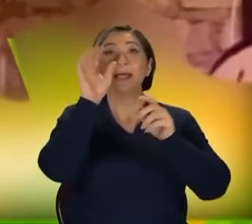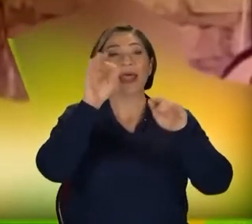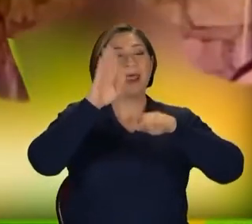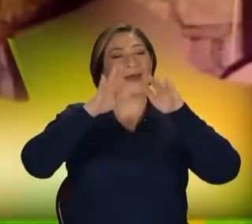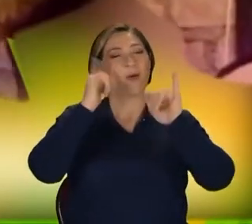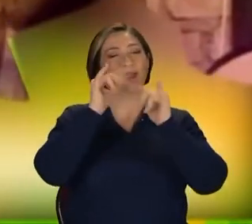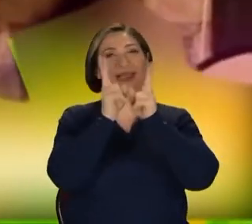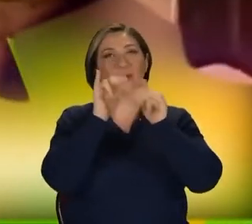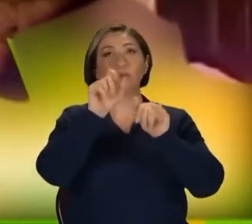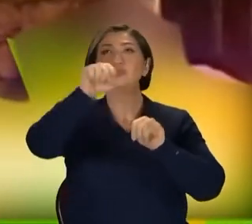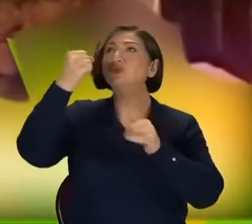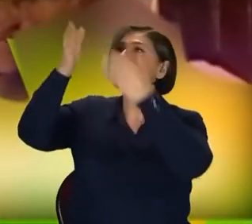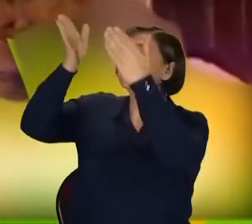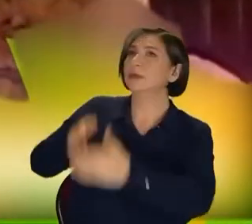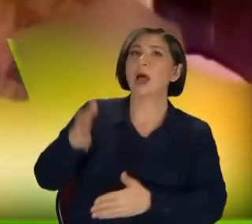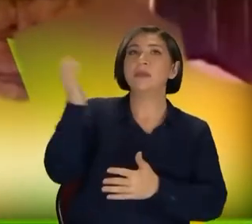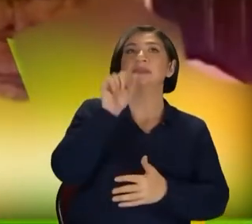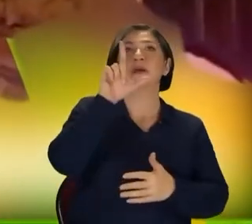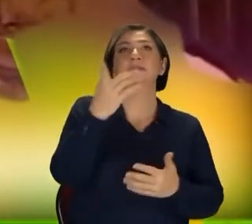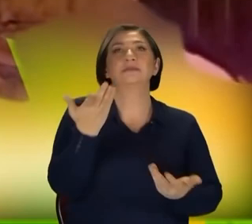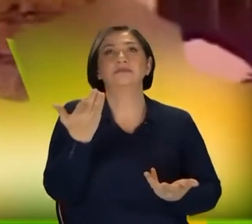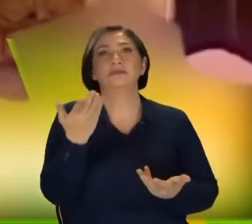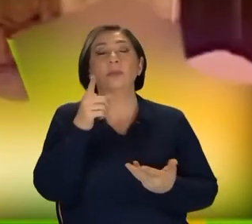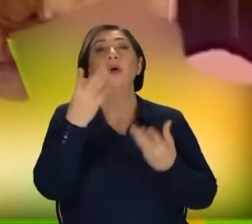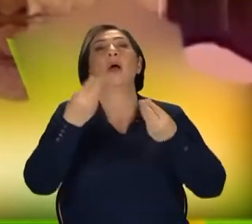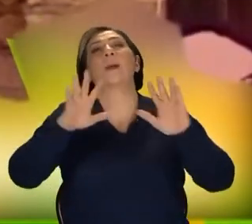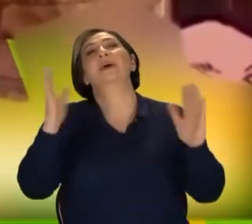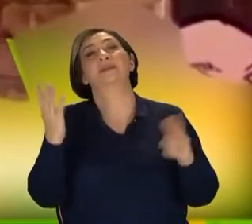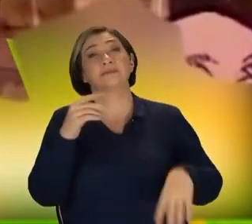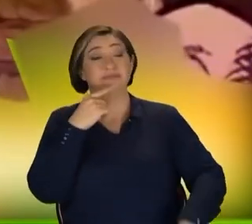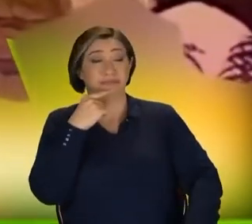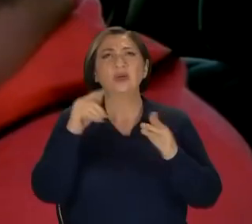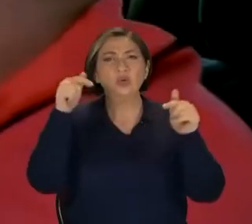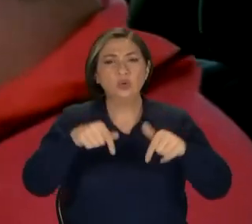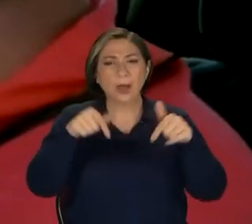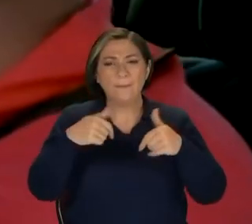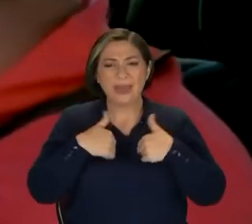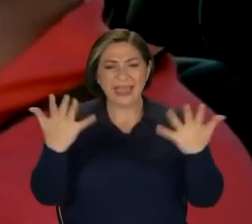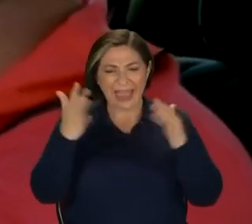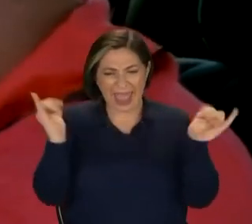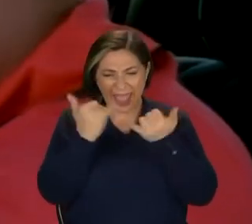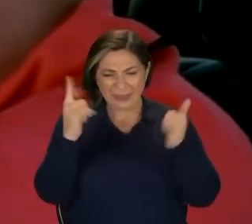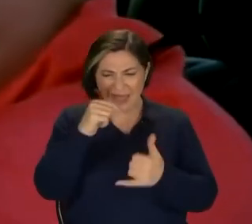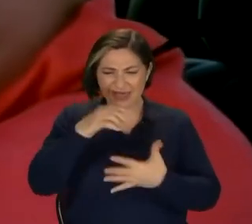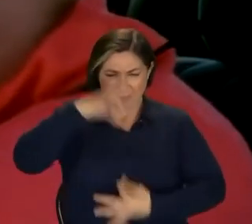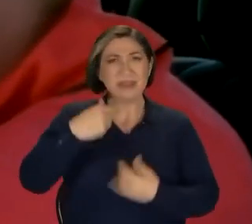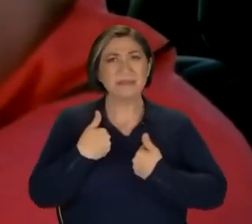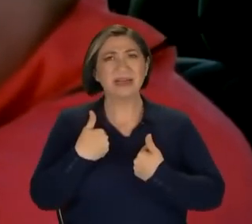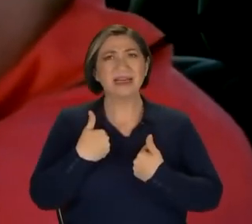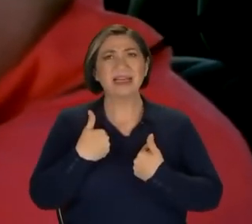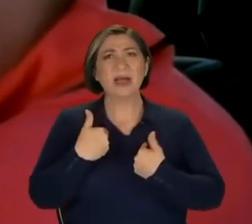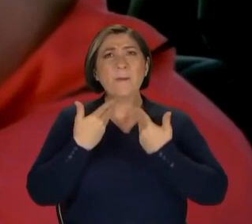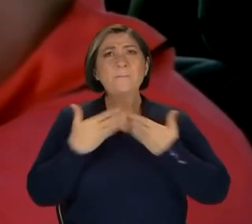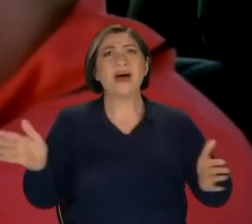desen bir tane buzdolabı gibi makine olması lazım yanında. Yani böyle robot var mesela. Ne kadar neşeli bir insandım ya.